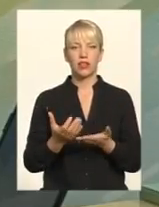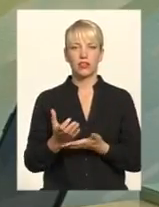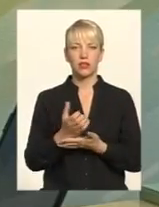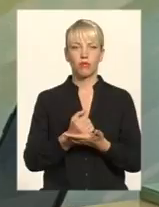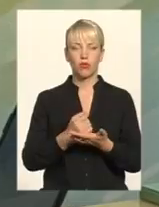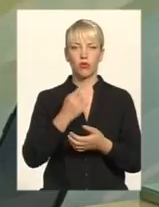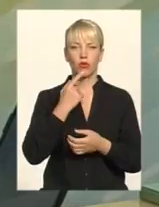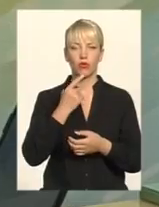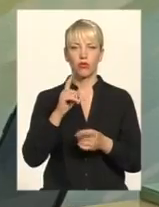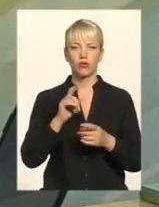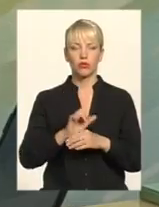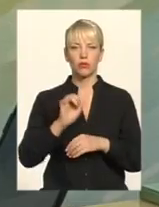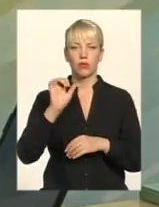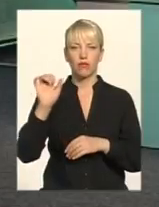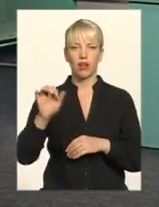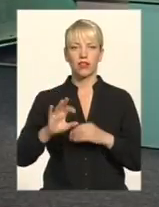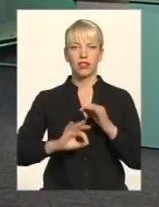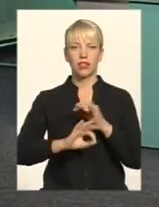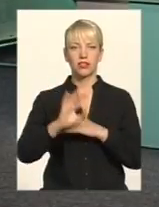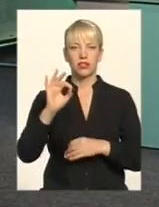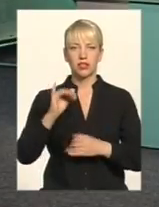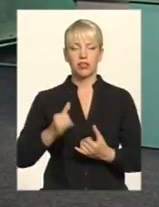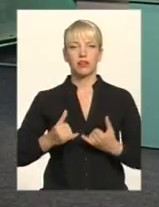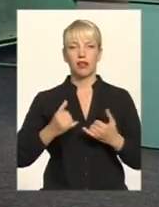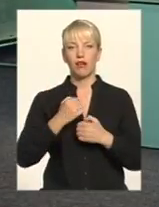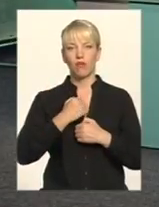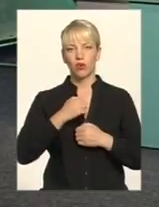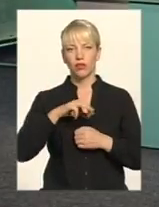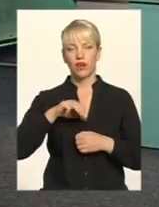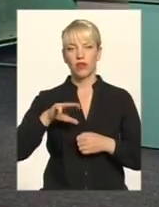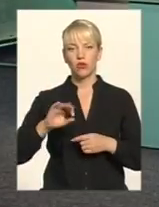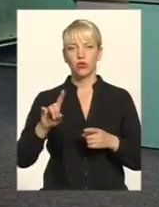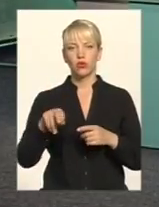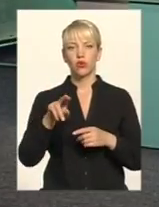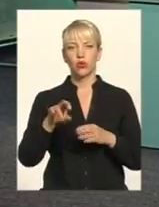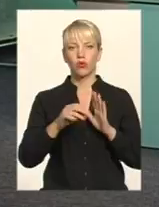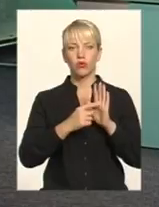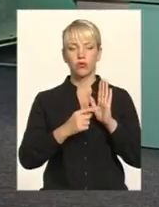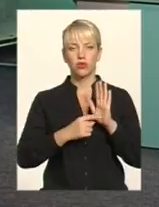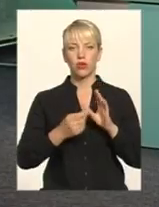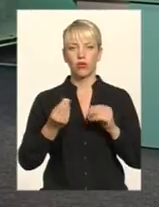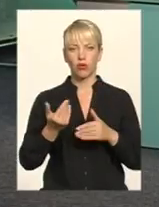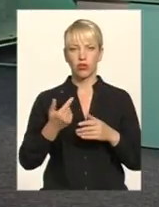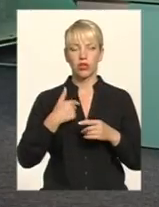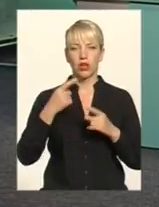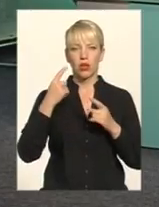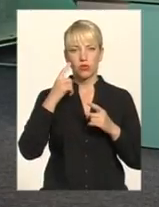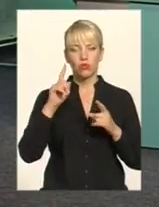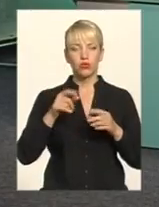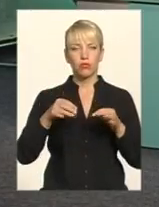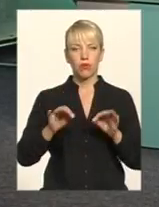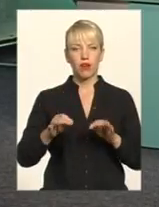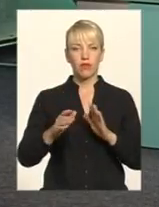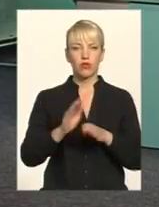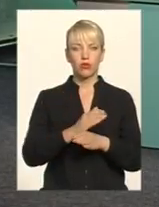для воїнів, учасників АТО. Щодо розподілених коштів, я думаю, вони дуже правильно розподілені.